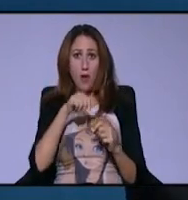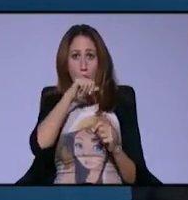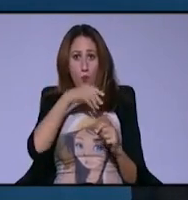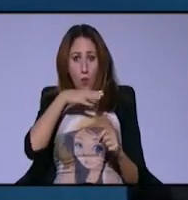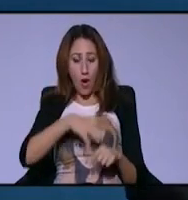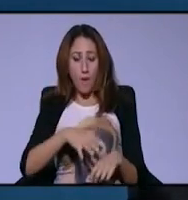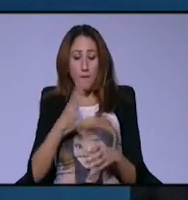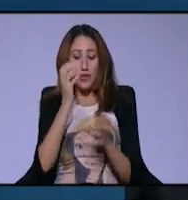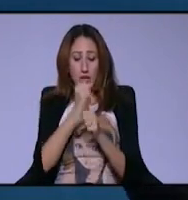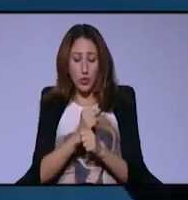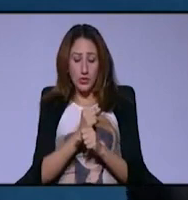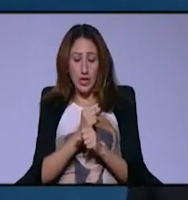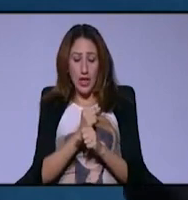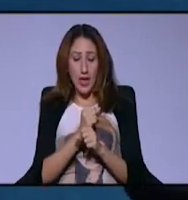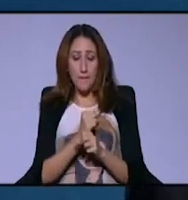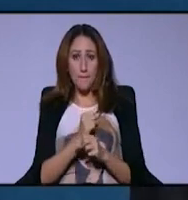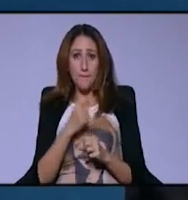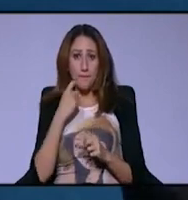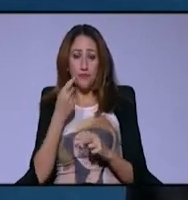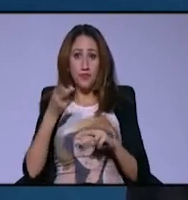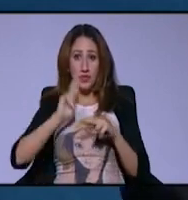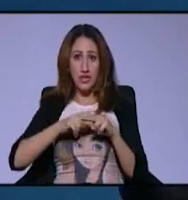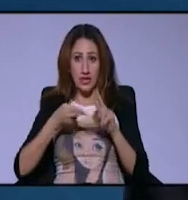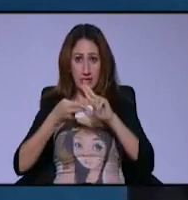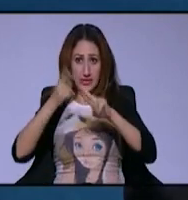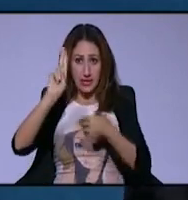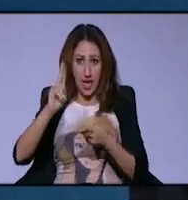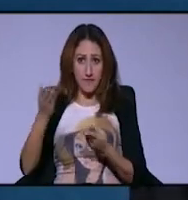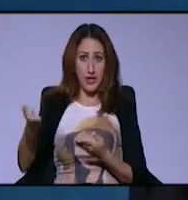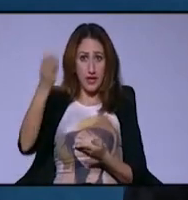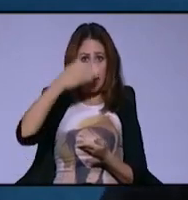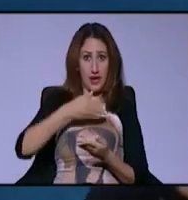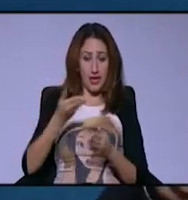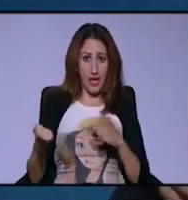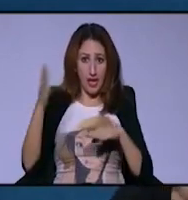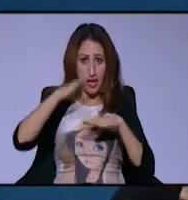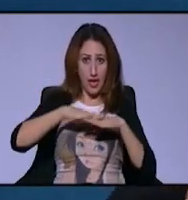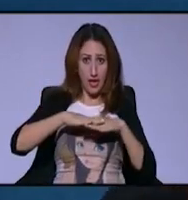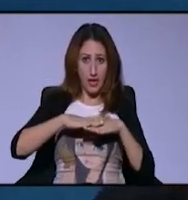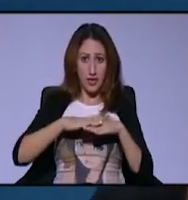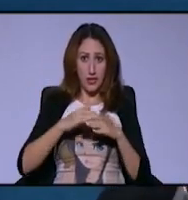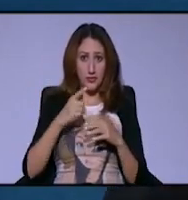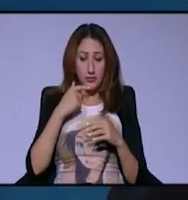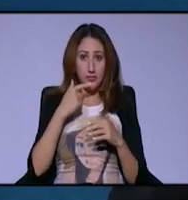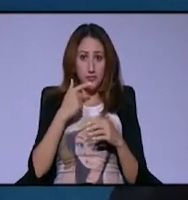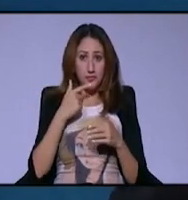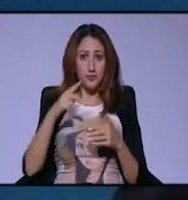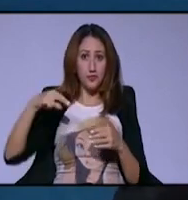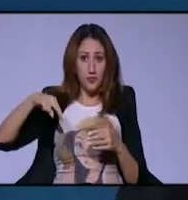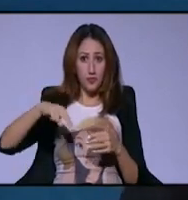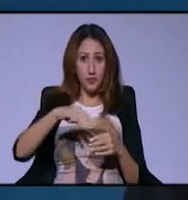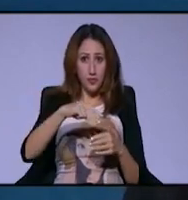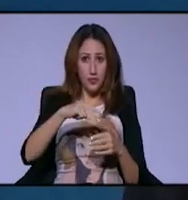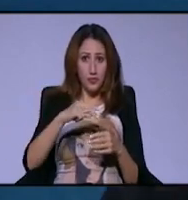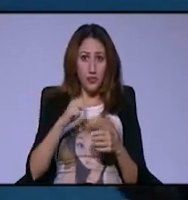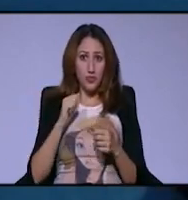الله صلى الله عليه وسلم إذا رجع من سفر فأبصر جدرات المدينة حرك دابته إليها،